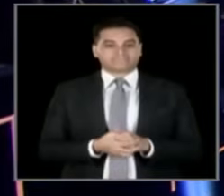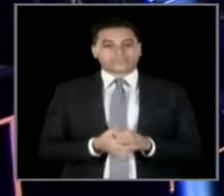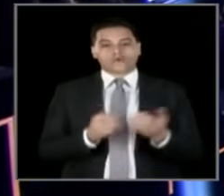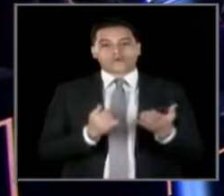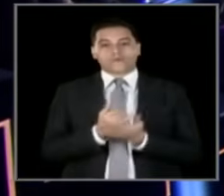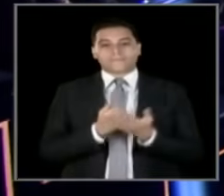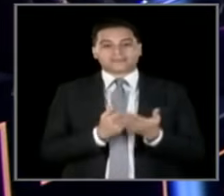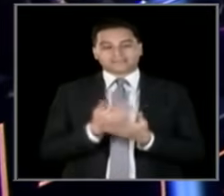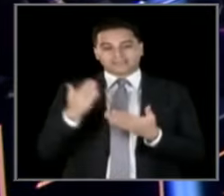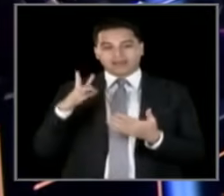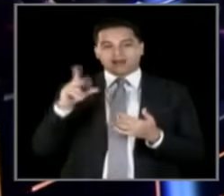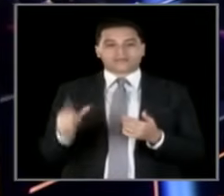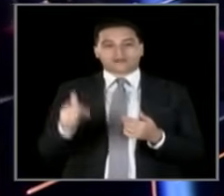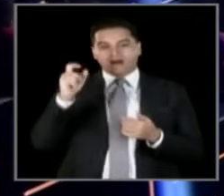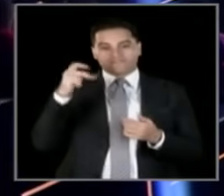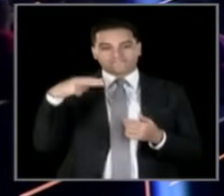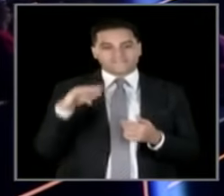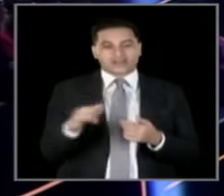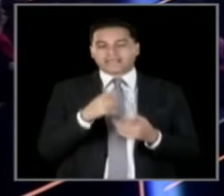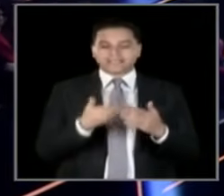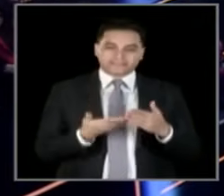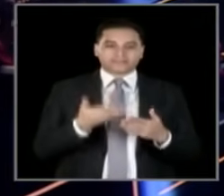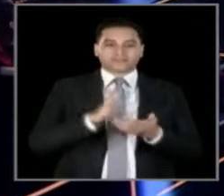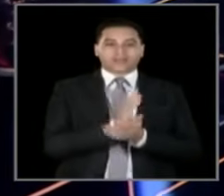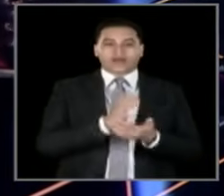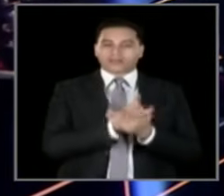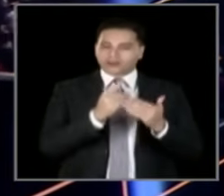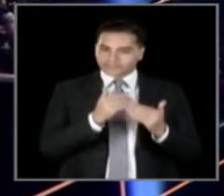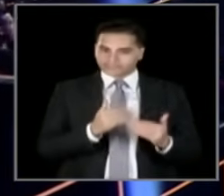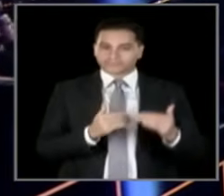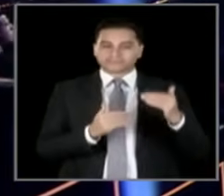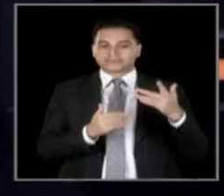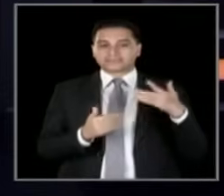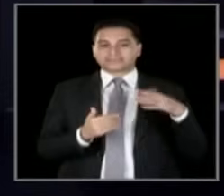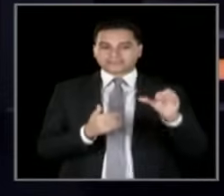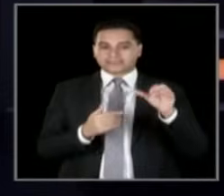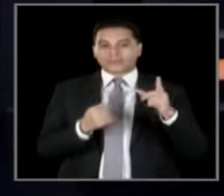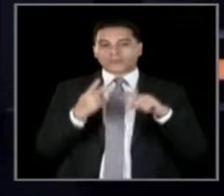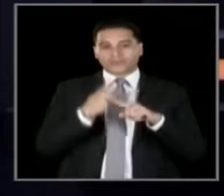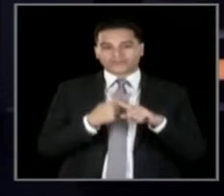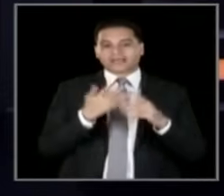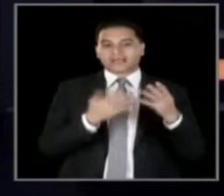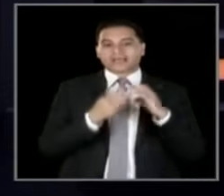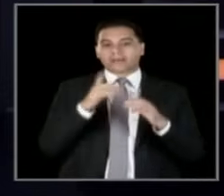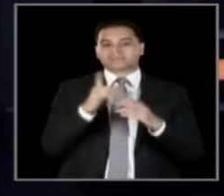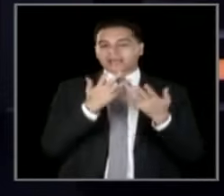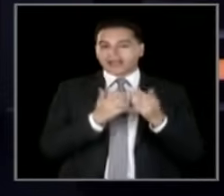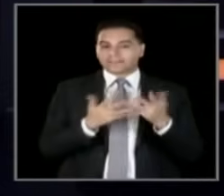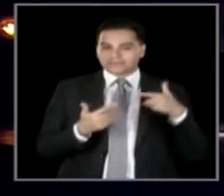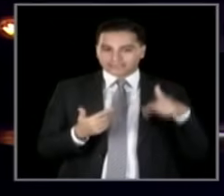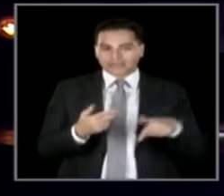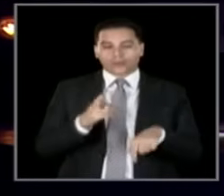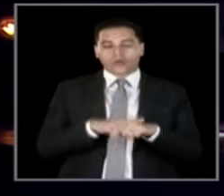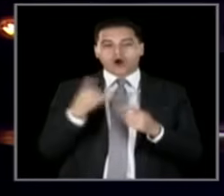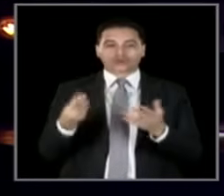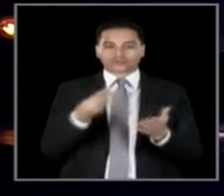ومدرسة الرفعي بتهرب بالمباراة. الرفعي كنتوا 90 وكم إجابة صح؟ 6. وعشر